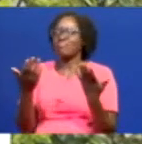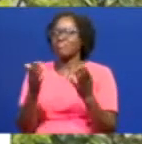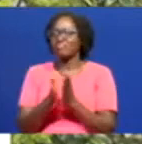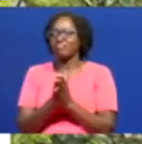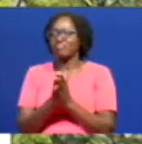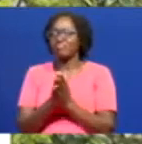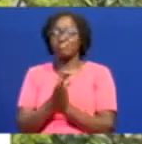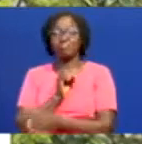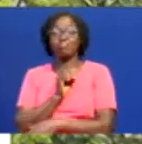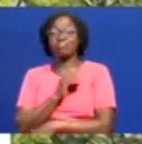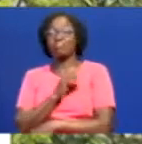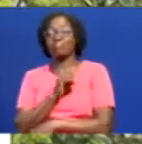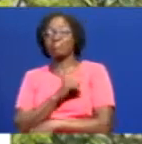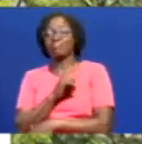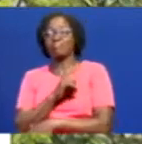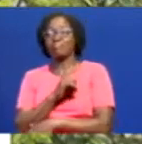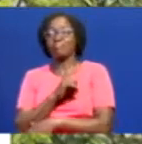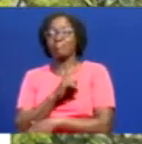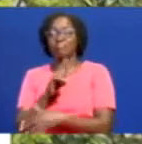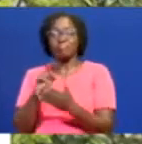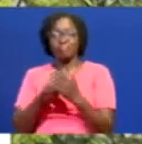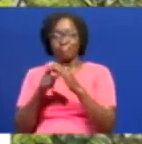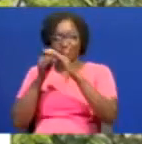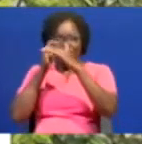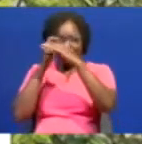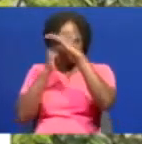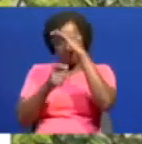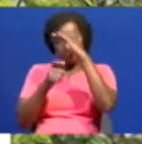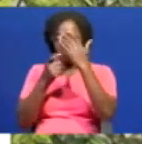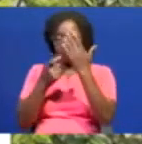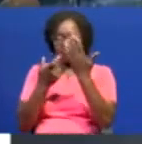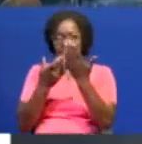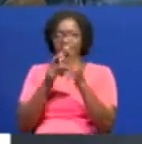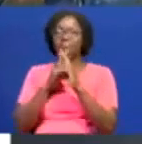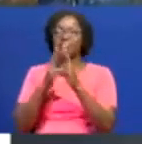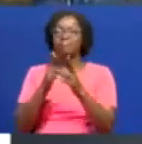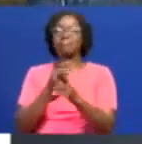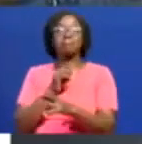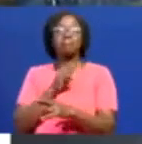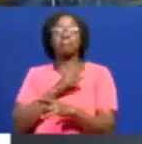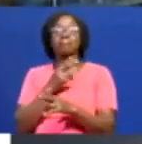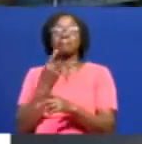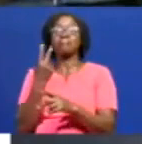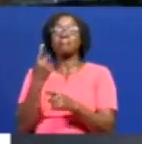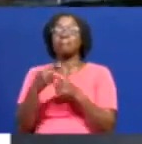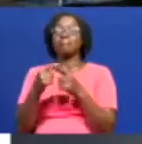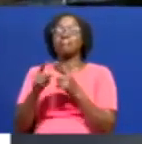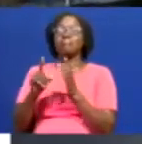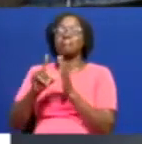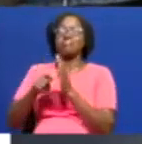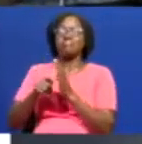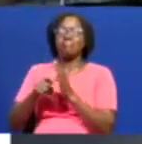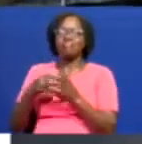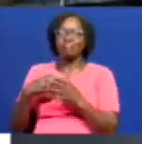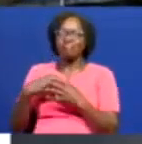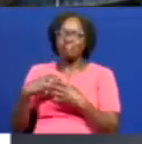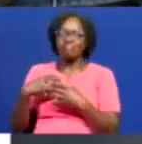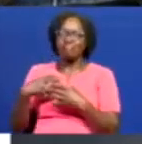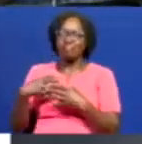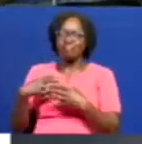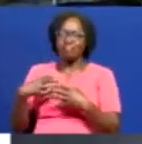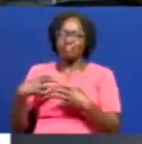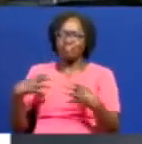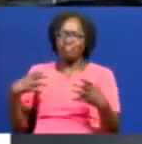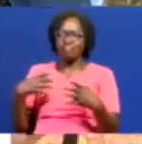I had fear of what if it's cancer, I was afraid. Miaka miwili baadaye uvimbe ulizidi kunenepa, na